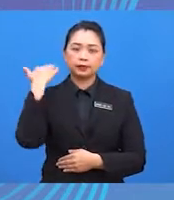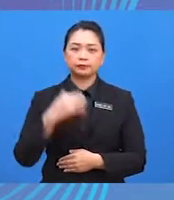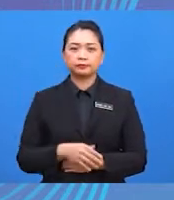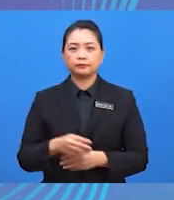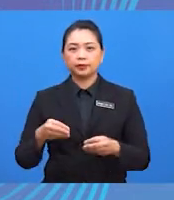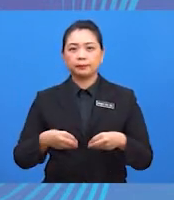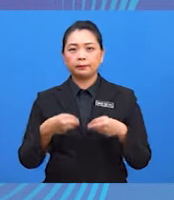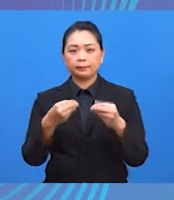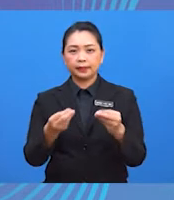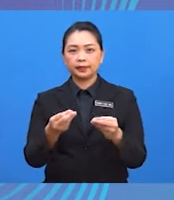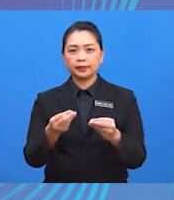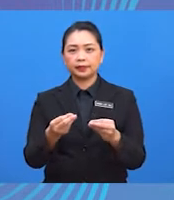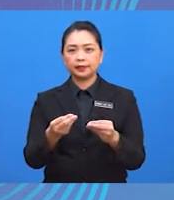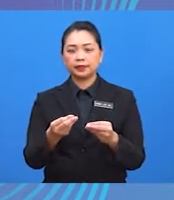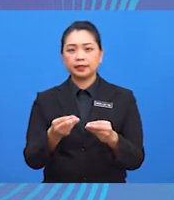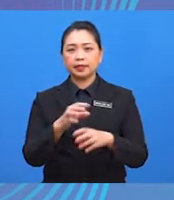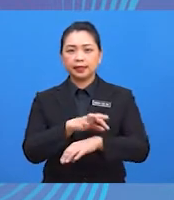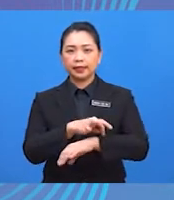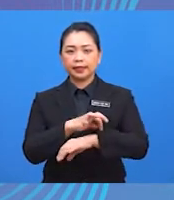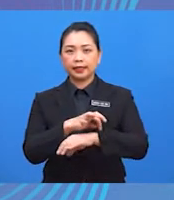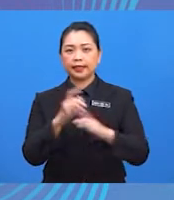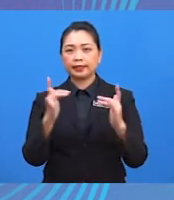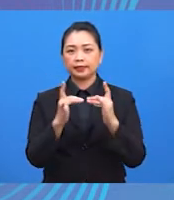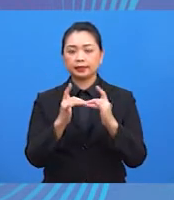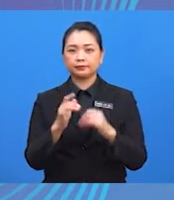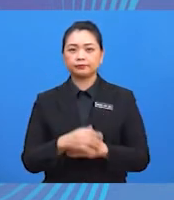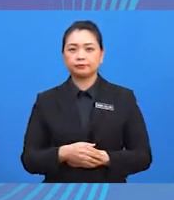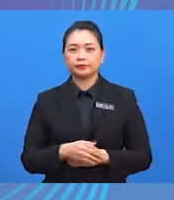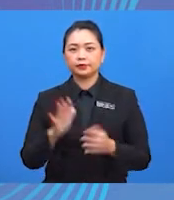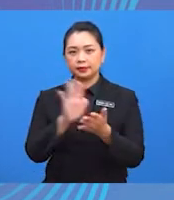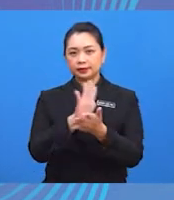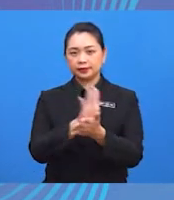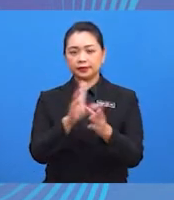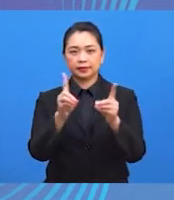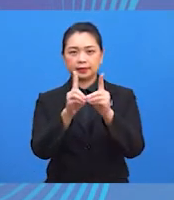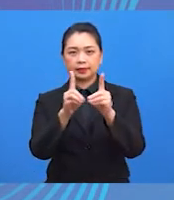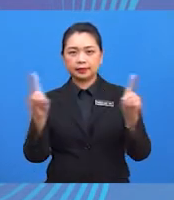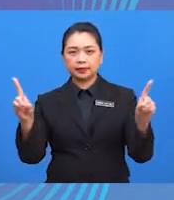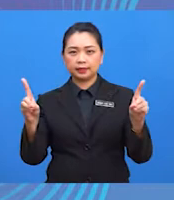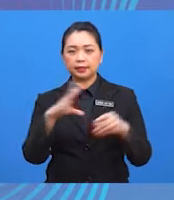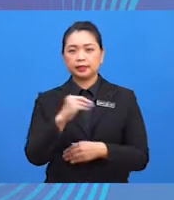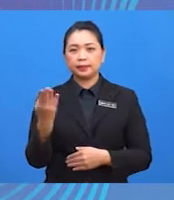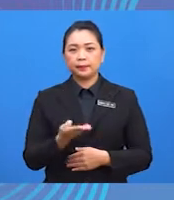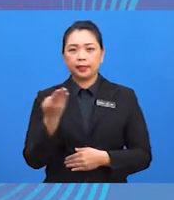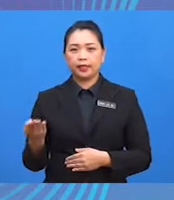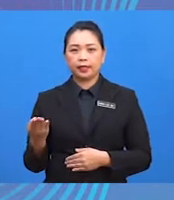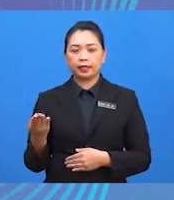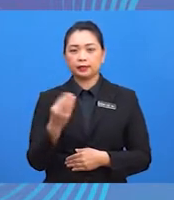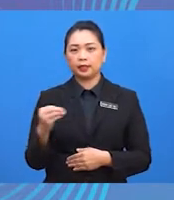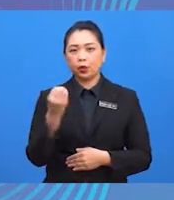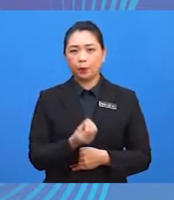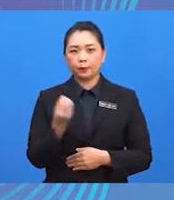cadar, kertas dinding serta bahan dan objek bagi hiasan dalaman.